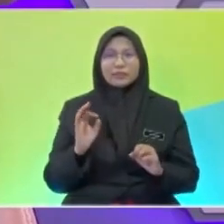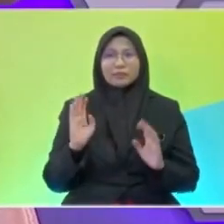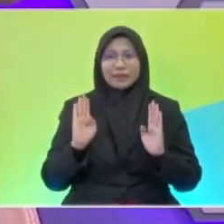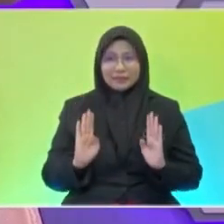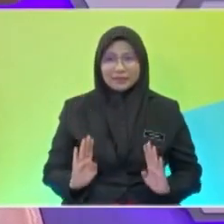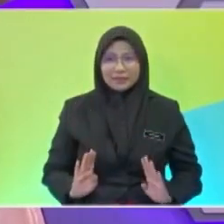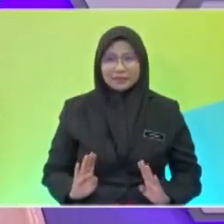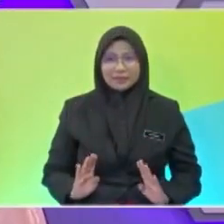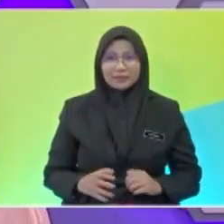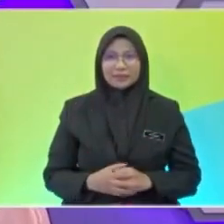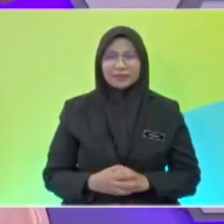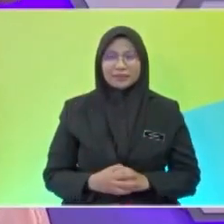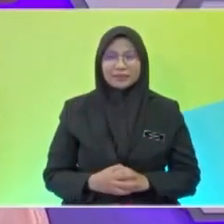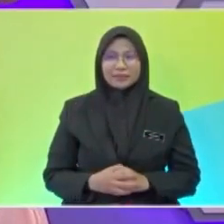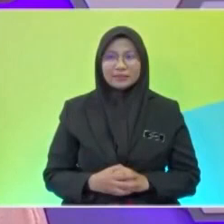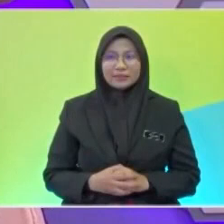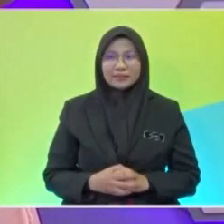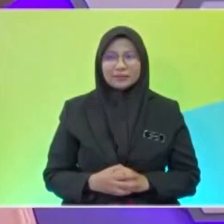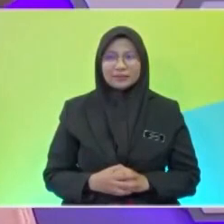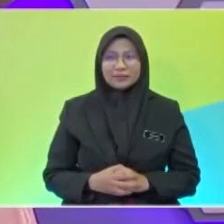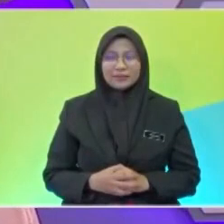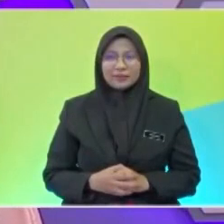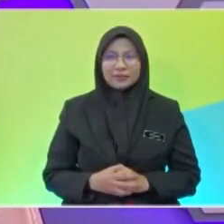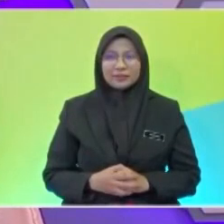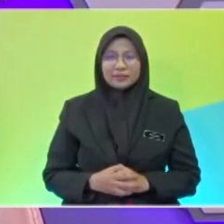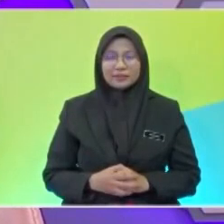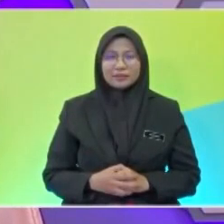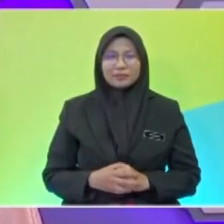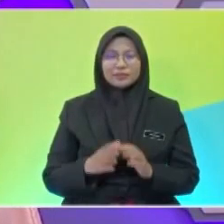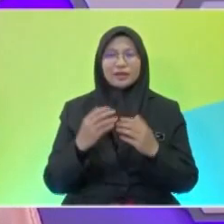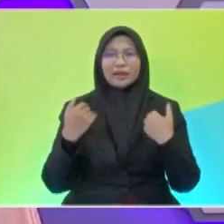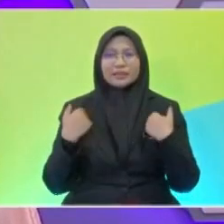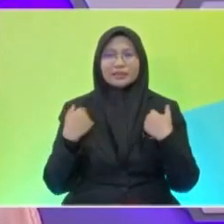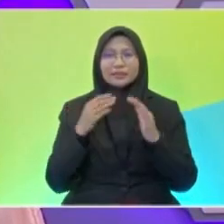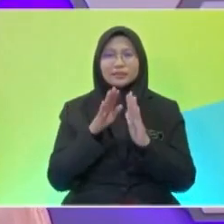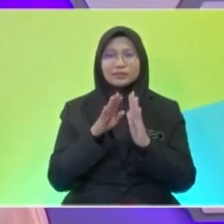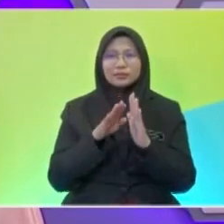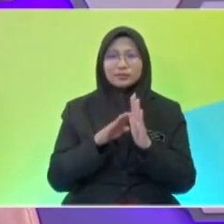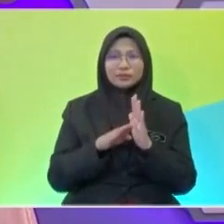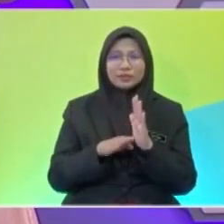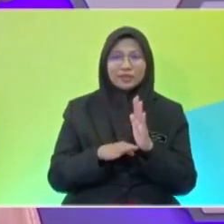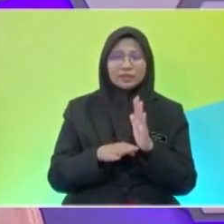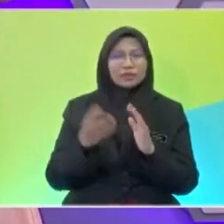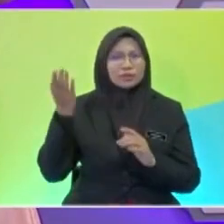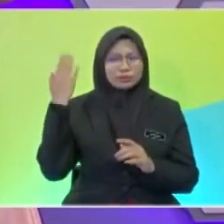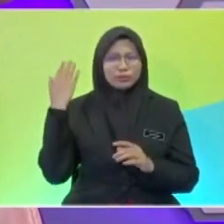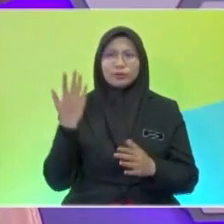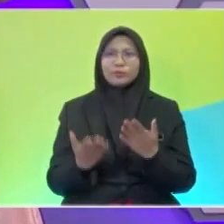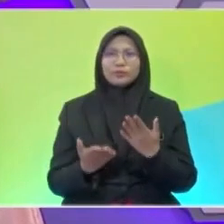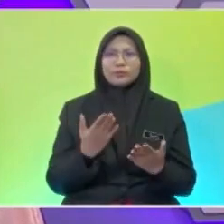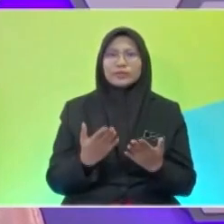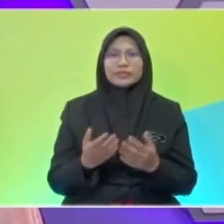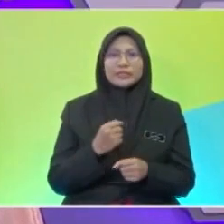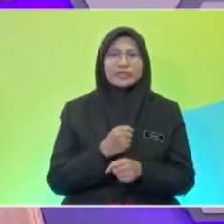yang terdapat pada bagian sendi-sendi wagemas ya Ataupun mungkin karena faktor masih lampau pekerjaan yang